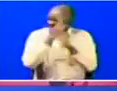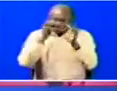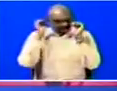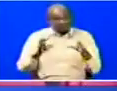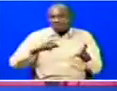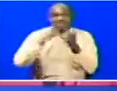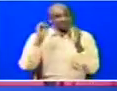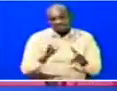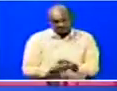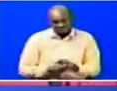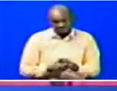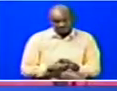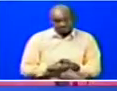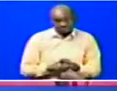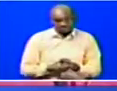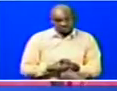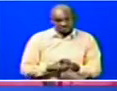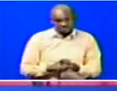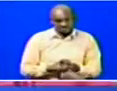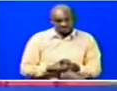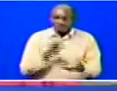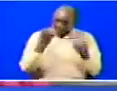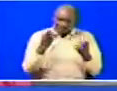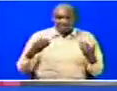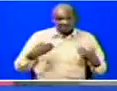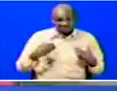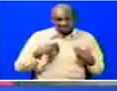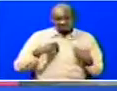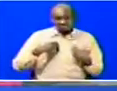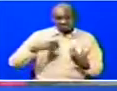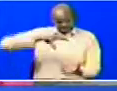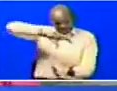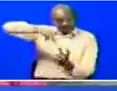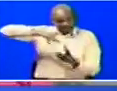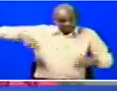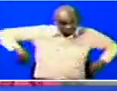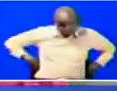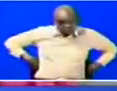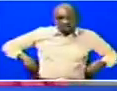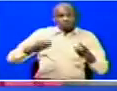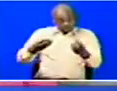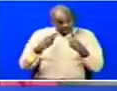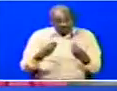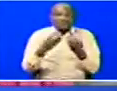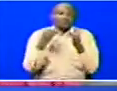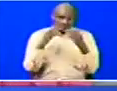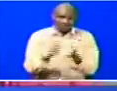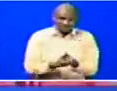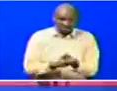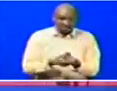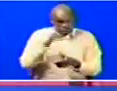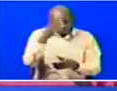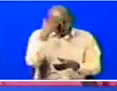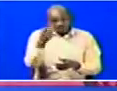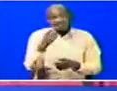hatujailipwa. Ni tu ile pengine hizi cylinders. Pengine watu wajitolee basi tujazie cylinders because kujaza